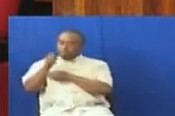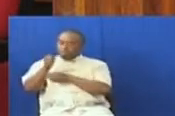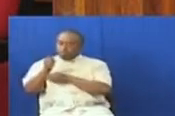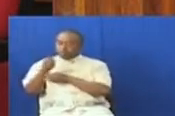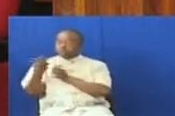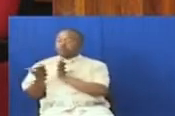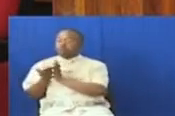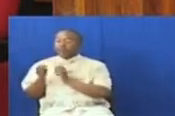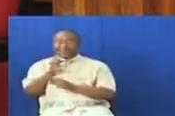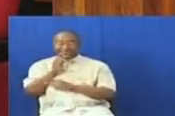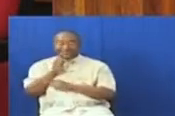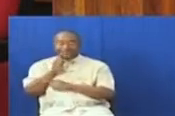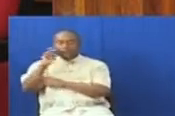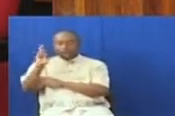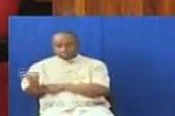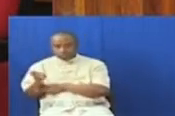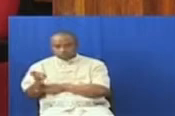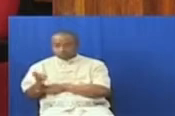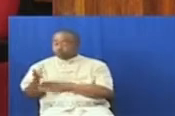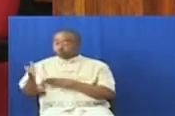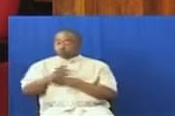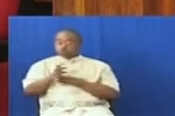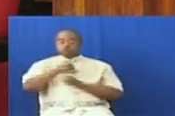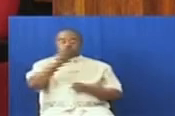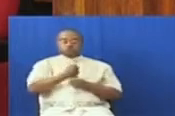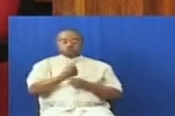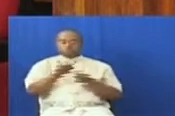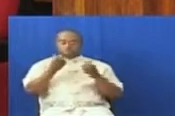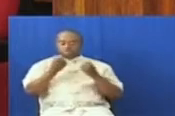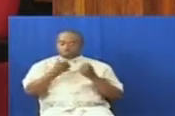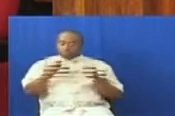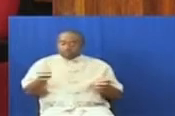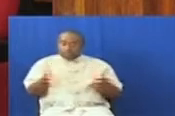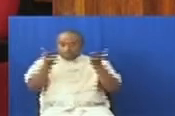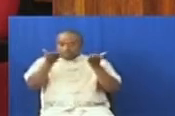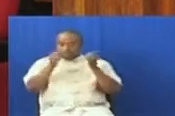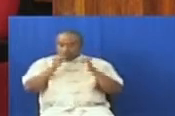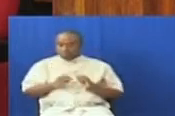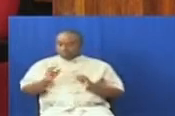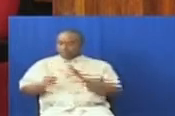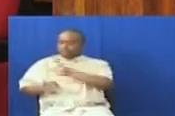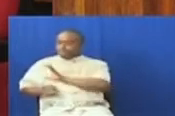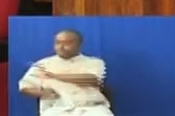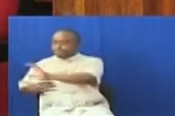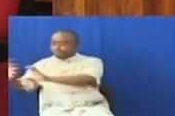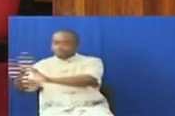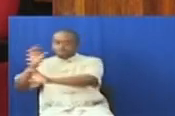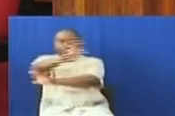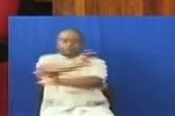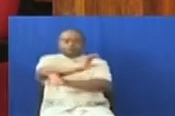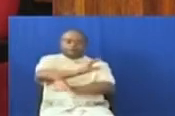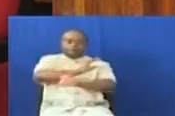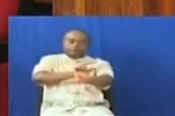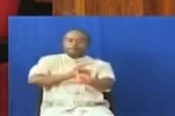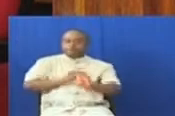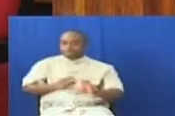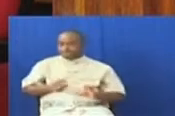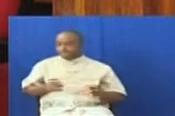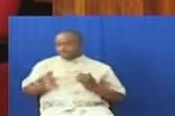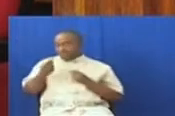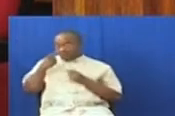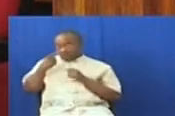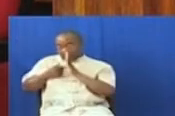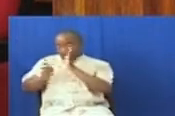kila halmashauri kwa ajili ya shughuli za maendeleo, basi ile pesa iende. Ikiwa na ziada, basi waangalie hayo maeneo